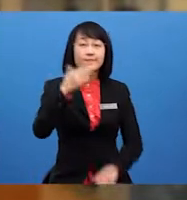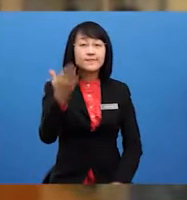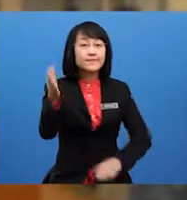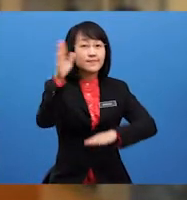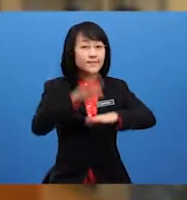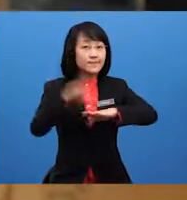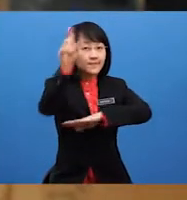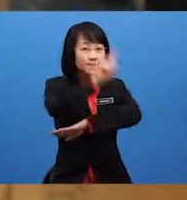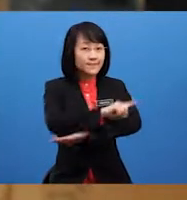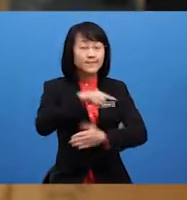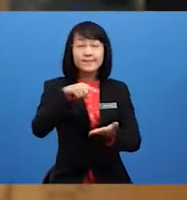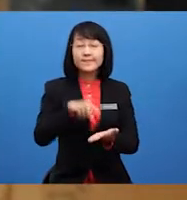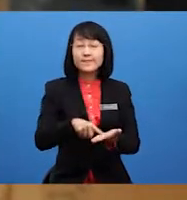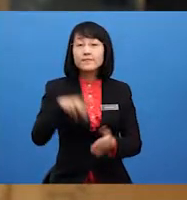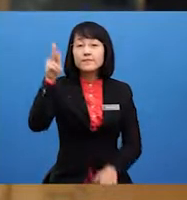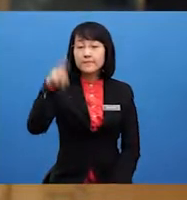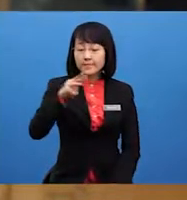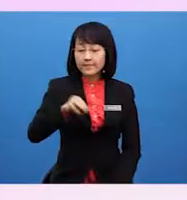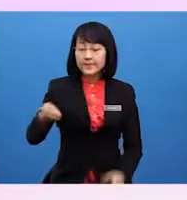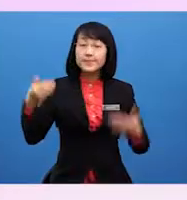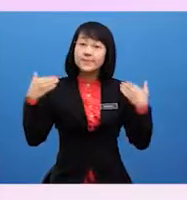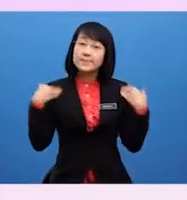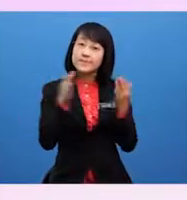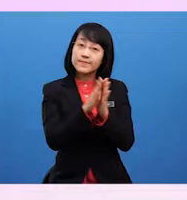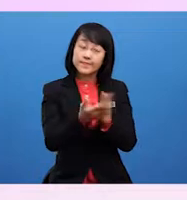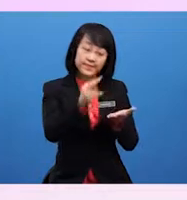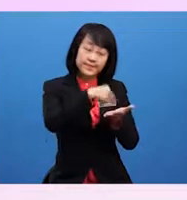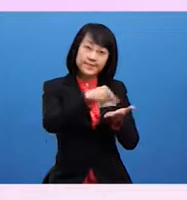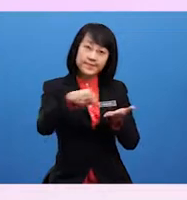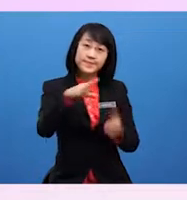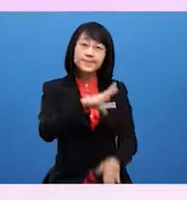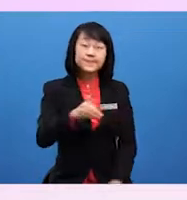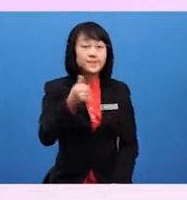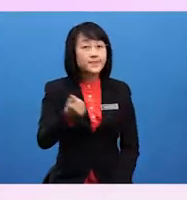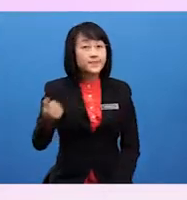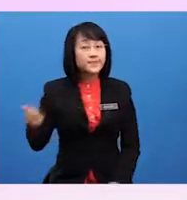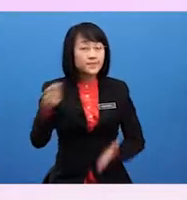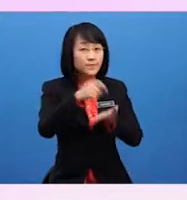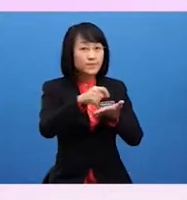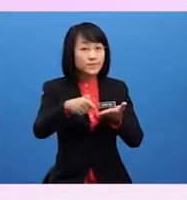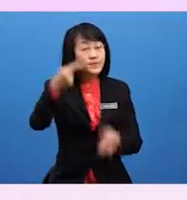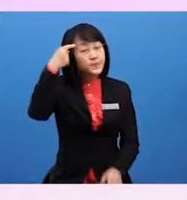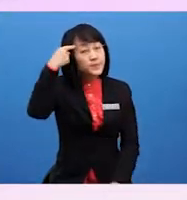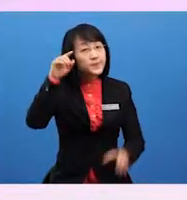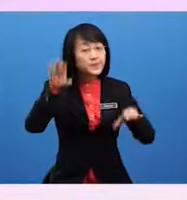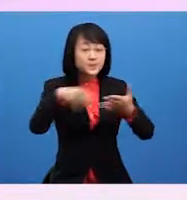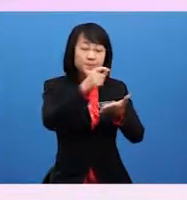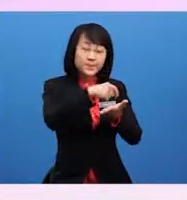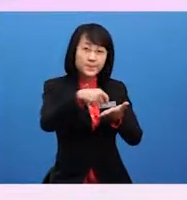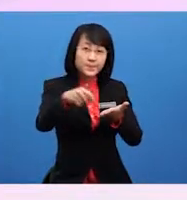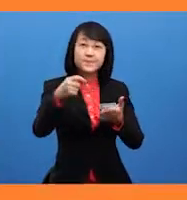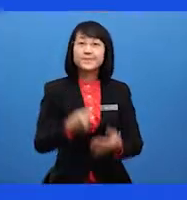hari ini. Pastikan murid-murid mempunyai buku nota dan alatan menulis untuk membuat catatan,